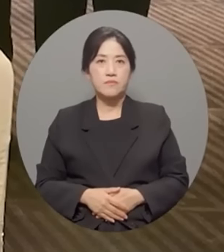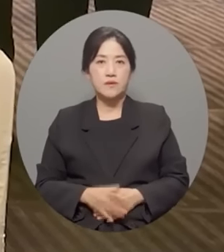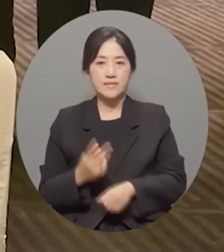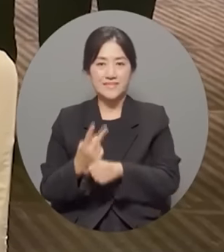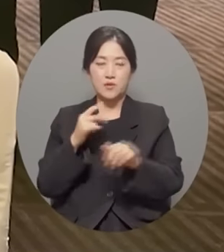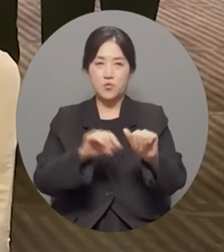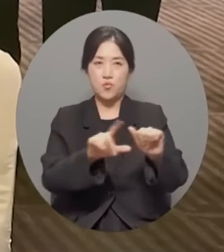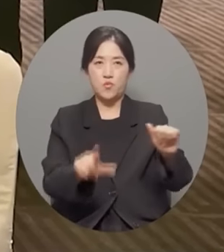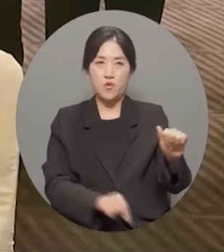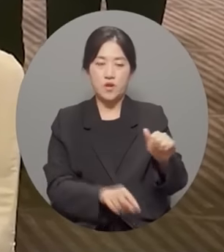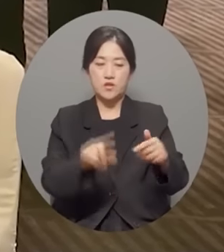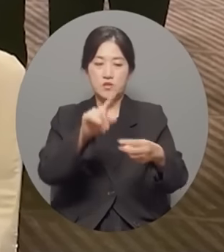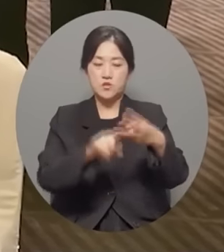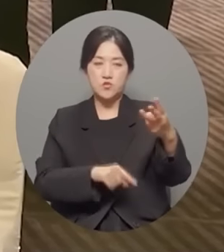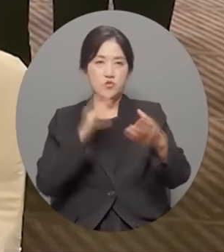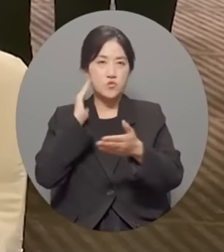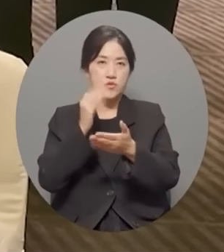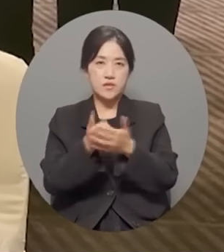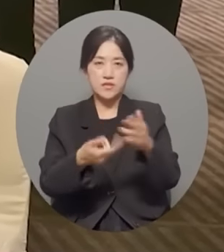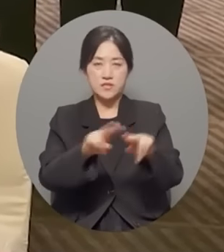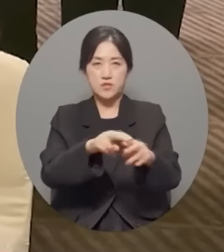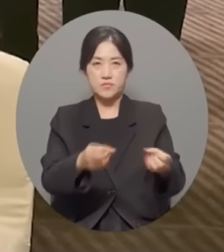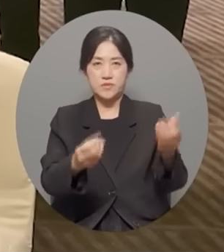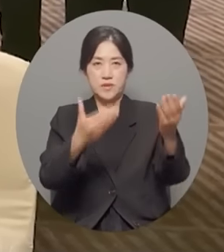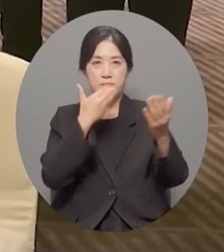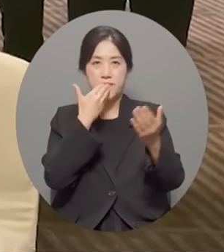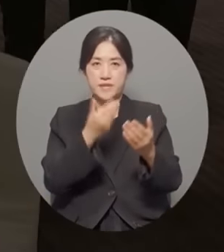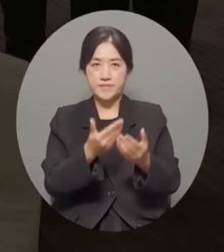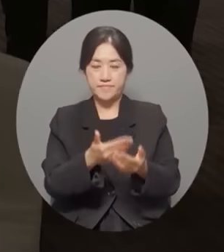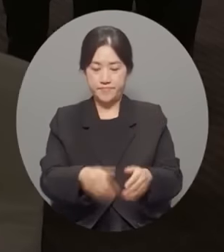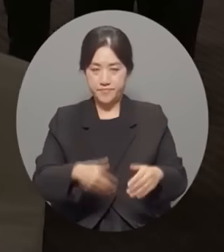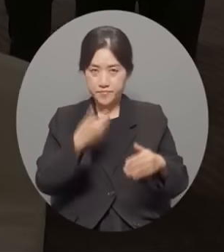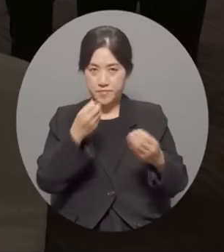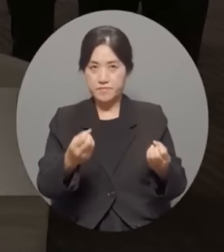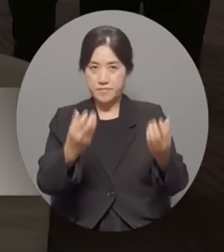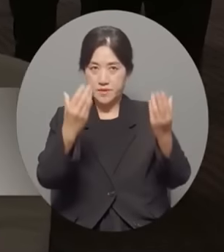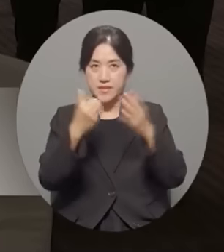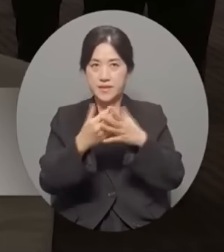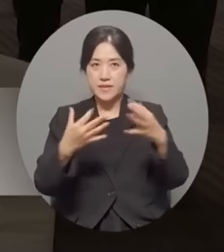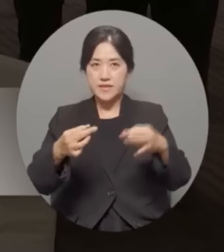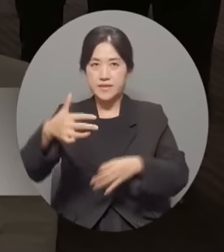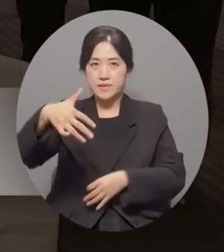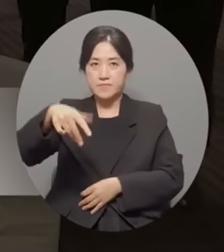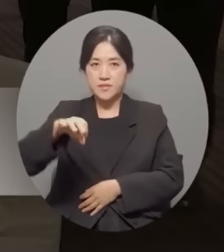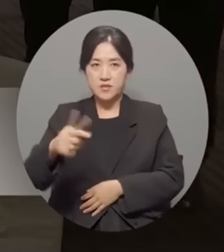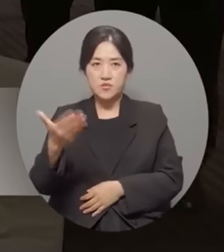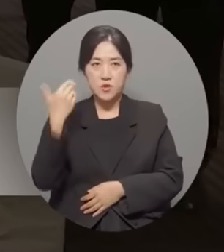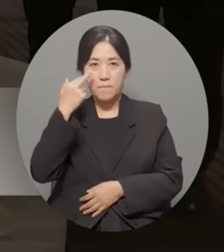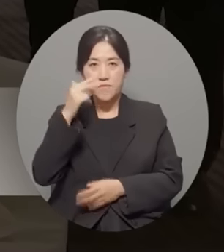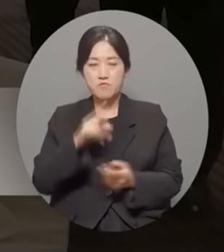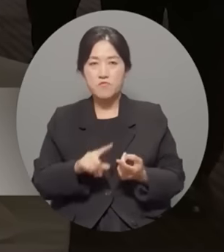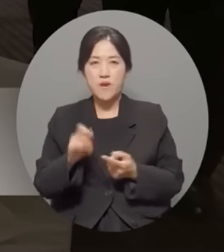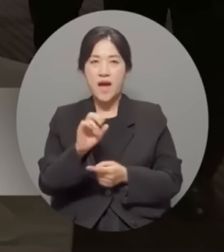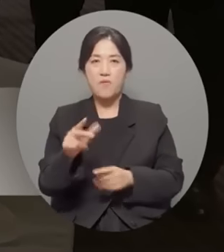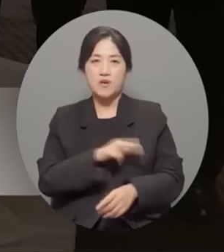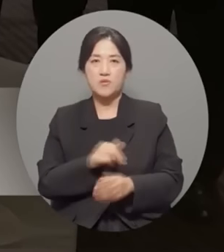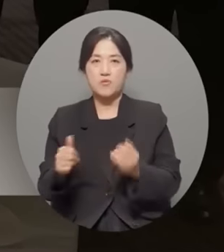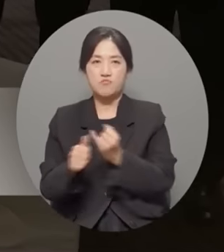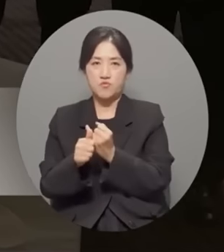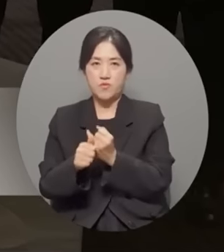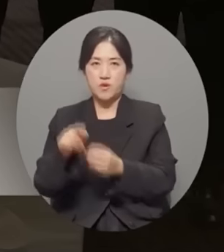재작년 5월 윤석열 대통령 취임식 만찬장, 김창준 전 미국 연방 하원 의원 부부가 윤석열